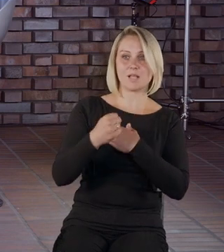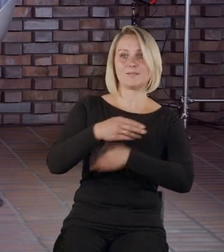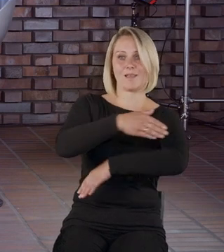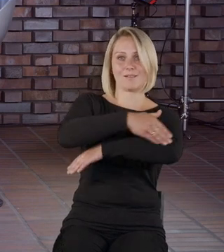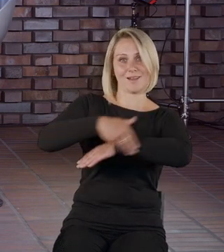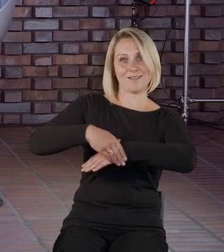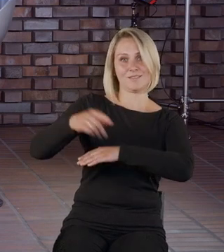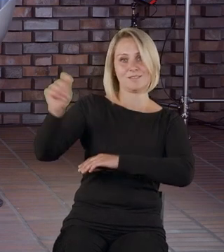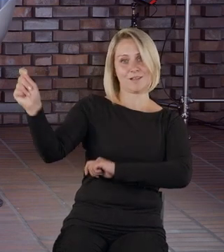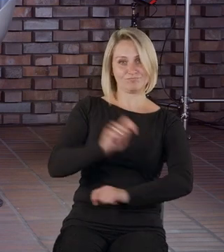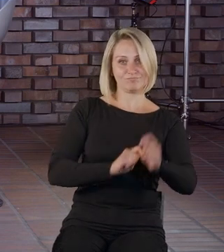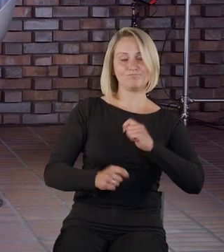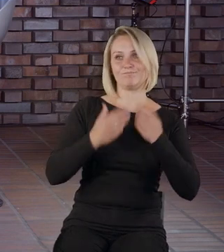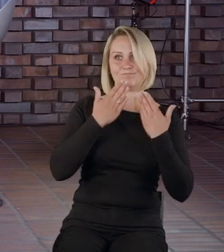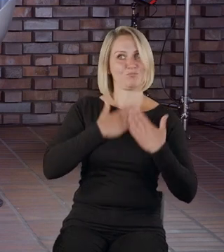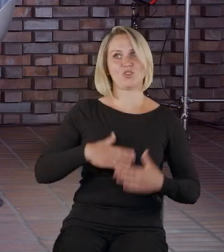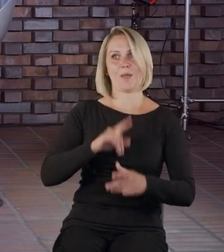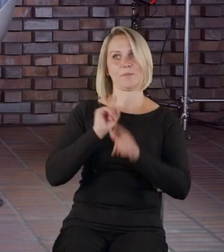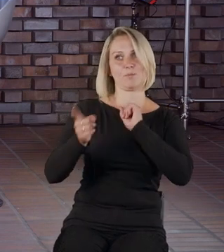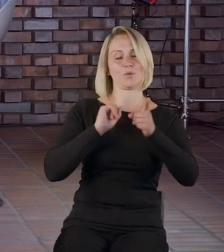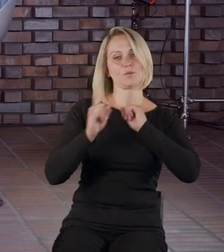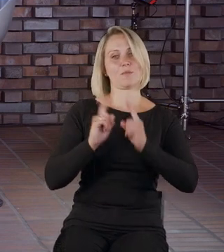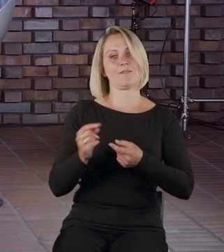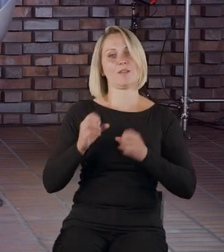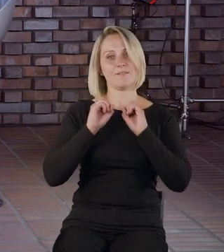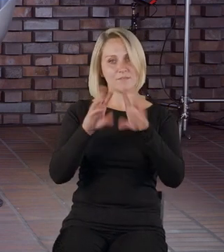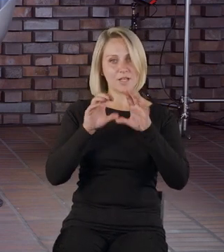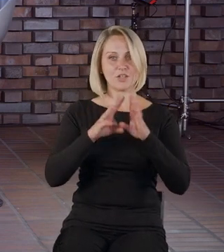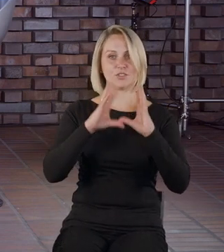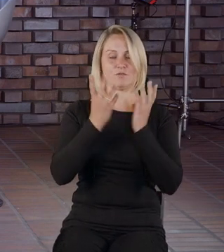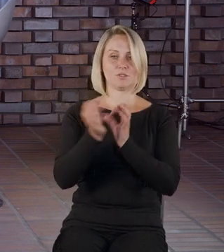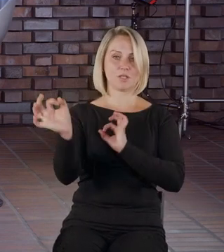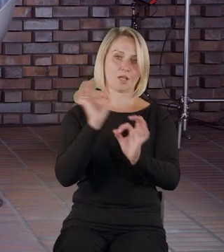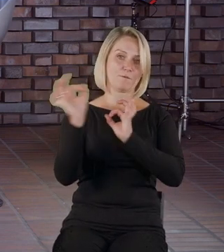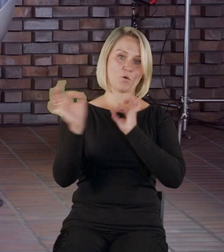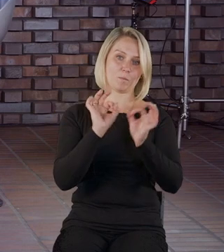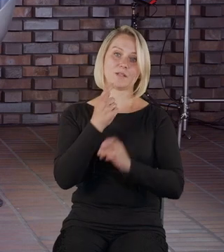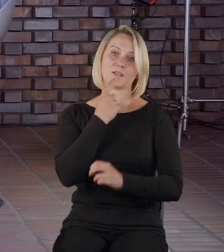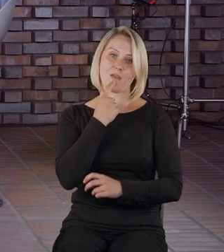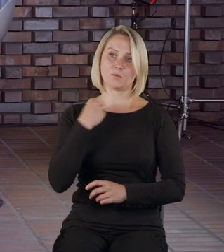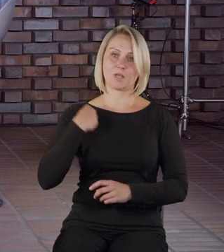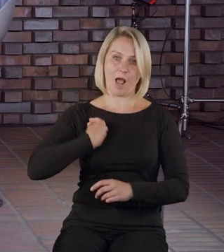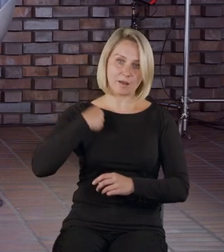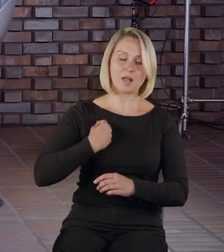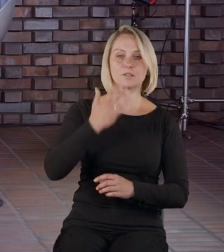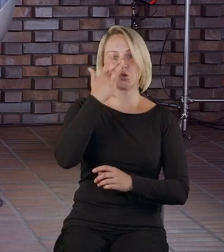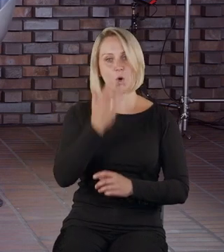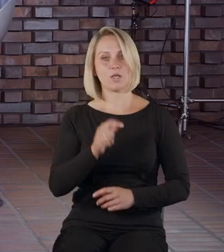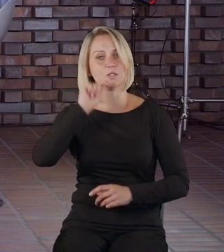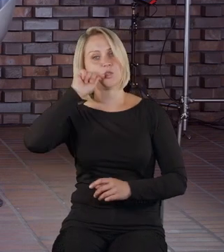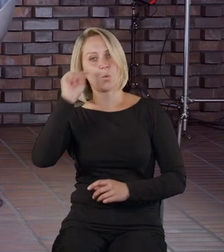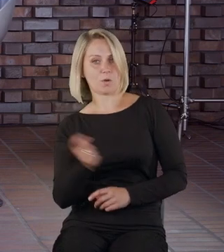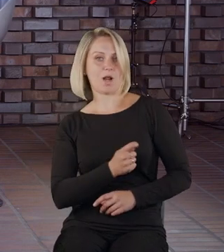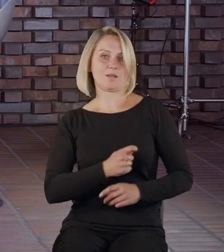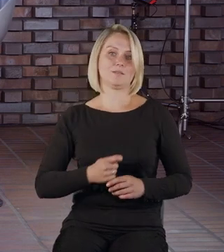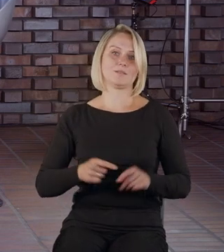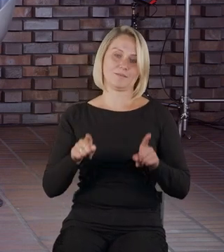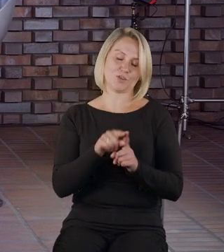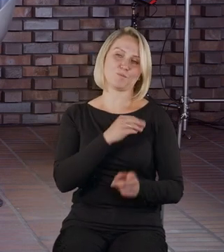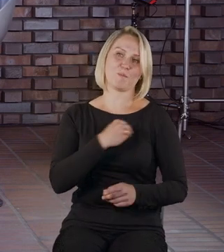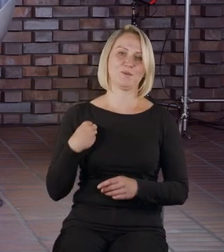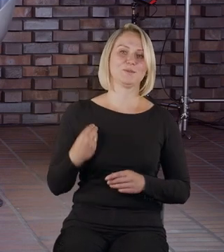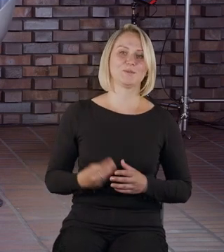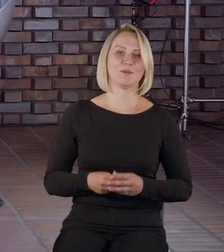ogromną przyjemnością udzielimy wszystkich informacji w języku angielskim, rosyjskim, ukraińskim, no i oczywiście po